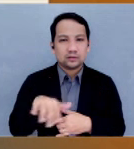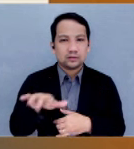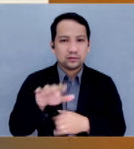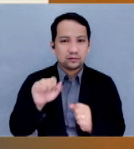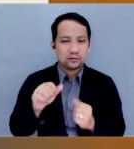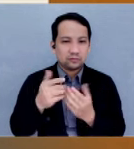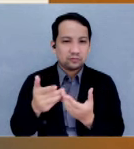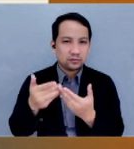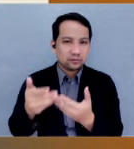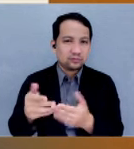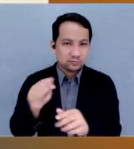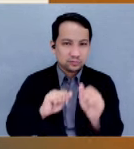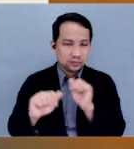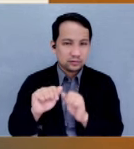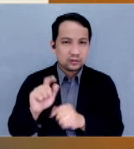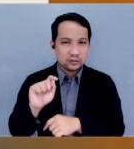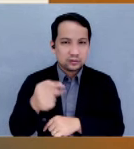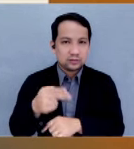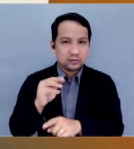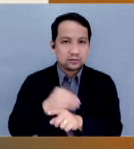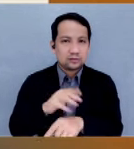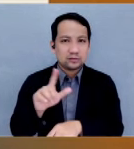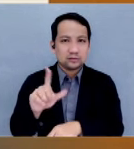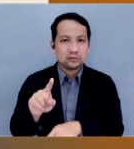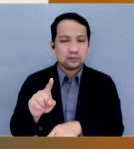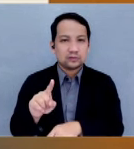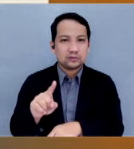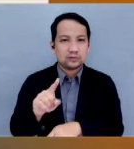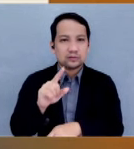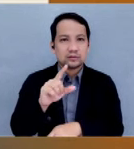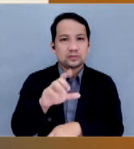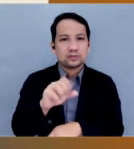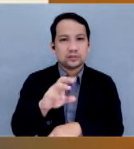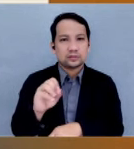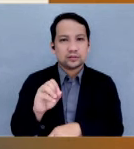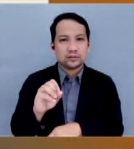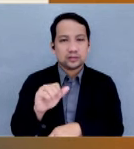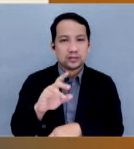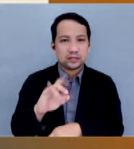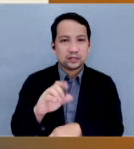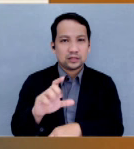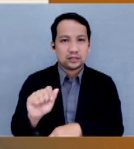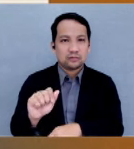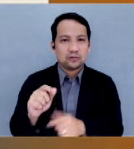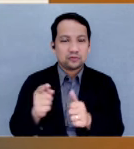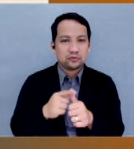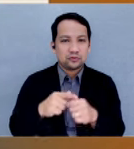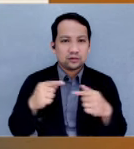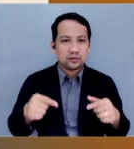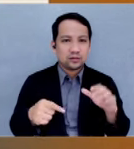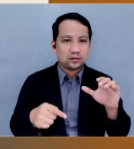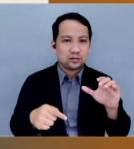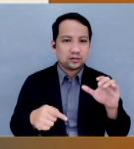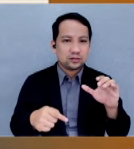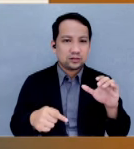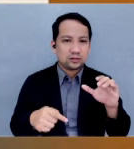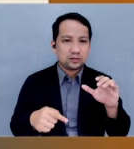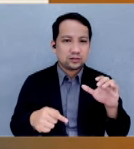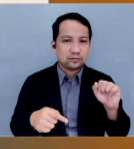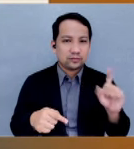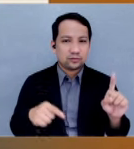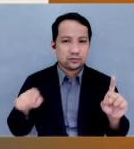ang aksyon sa Huwebes, March 21 sa Smart Araneta Coliseum. Unang magtatapat ang Capital One Solar Spikers at